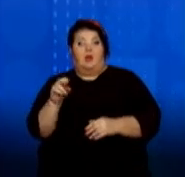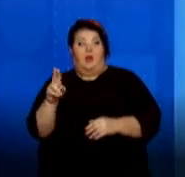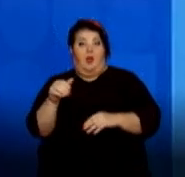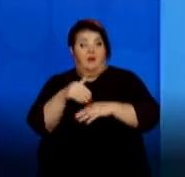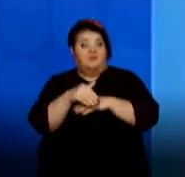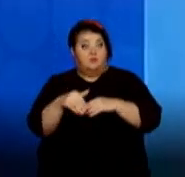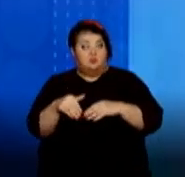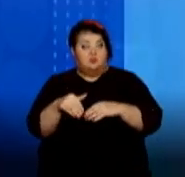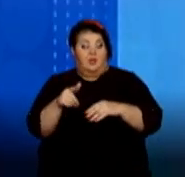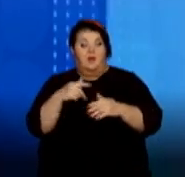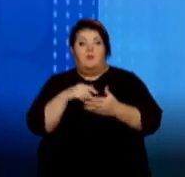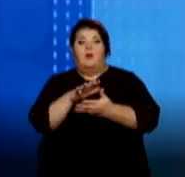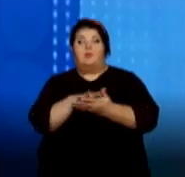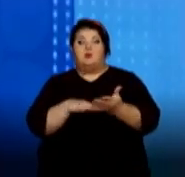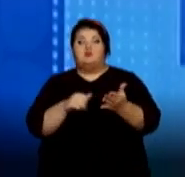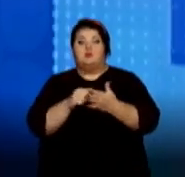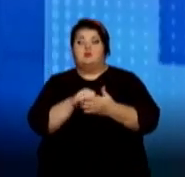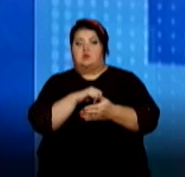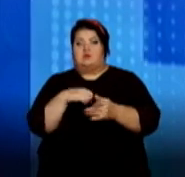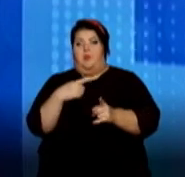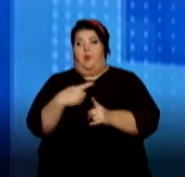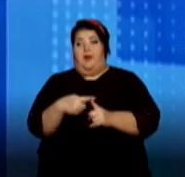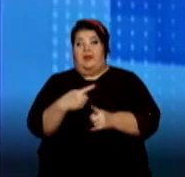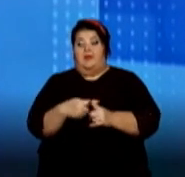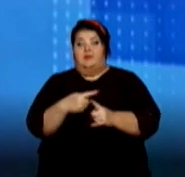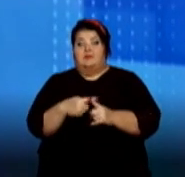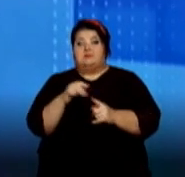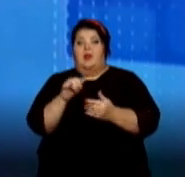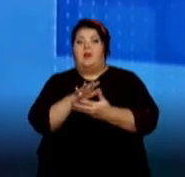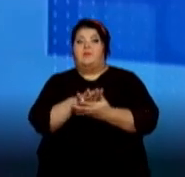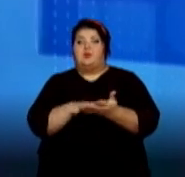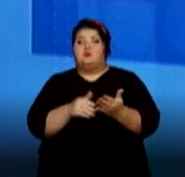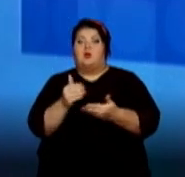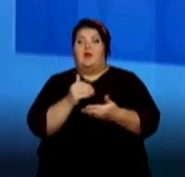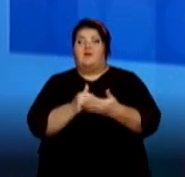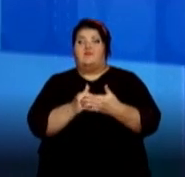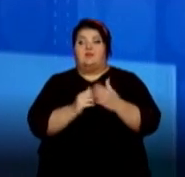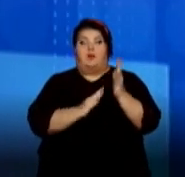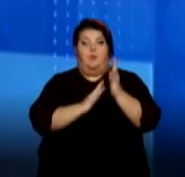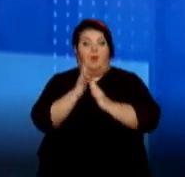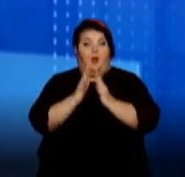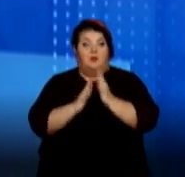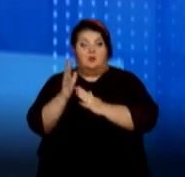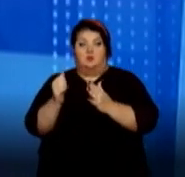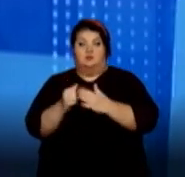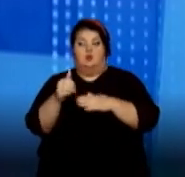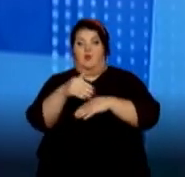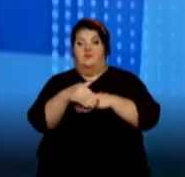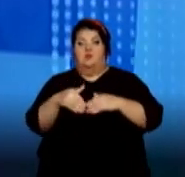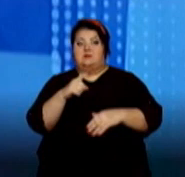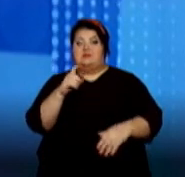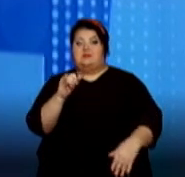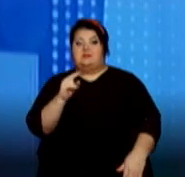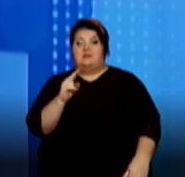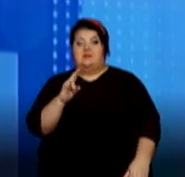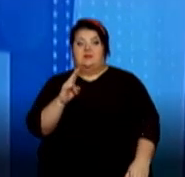продовжили вплоть до самого перехрестя. І продовжили її від самого дендропарку до вулиці Зіньківської. Тобто